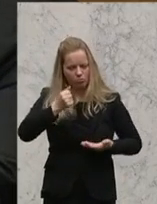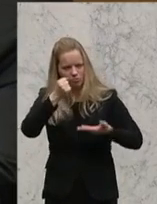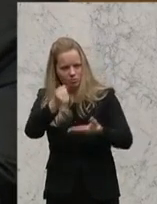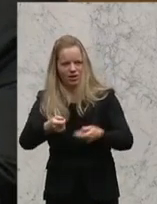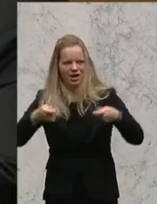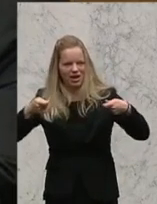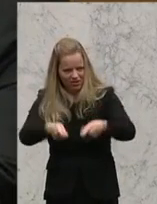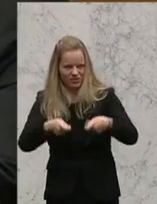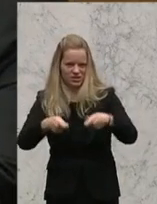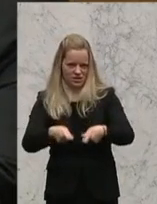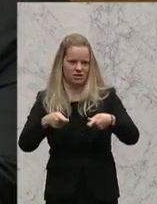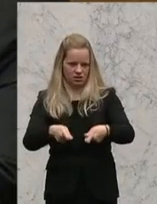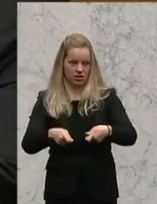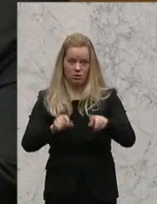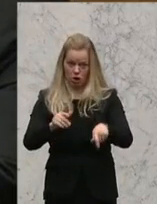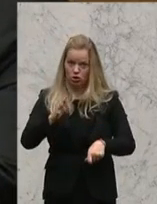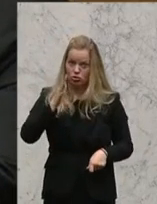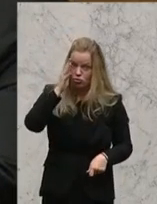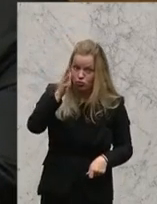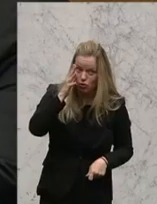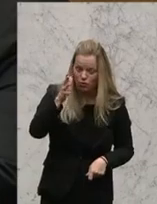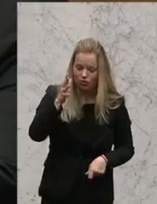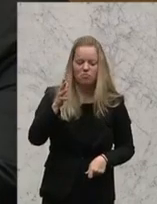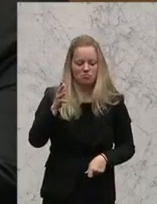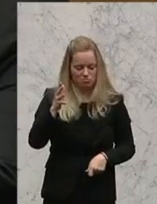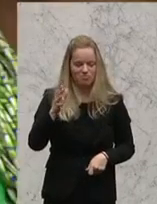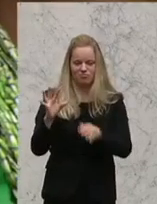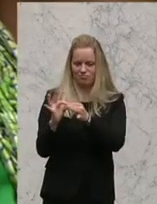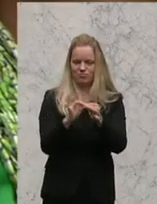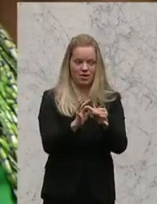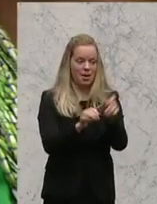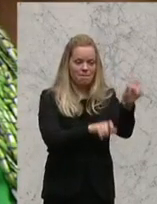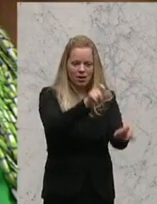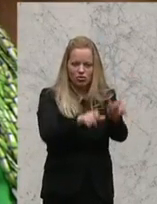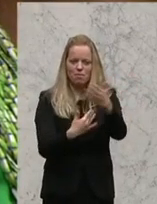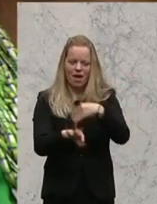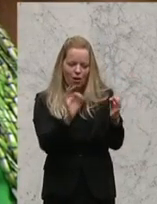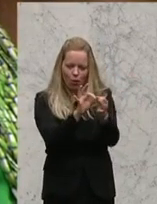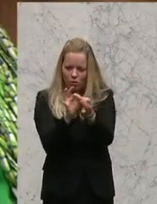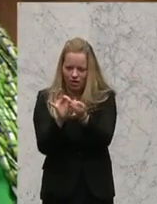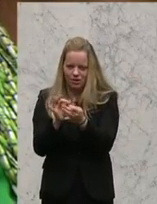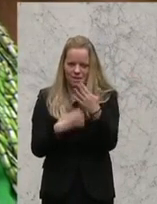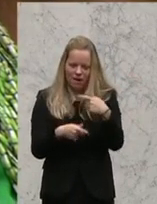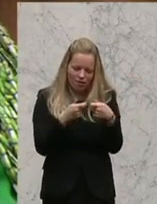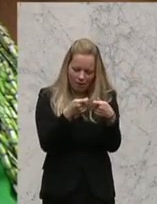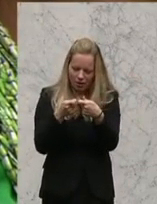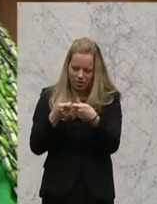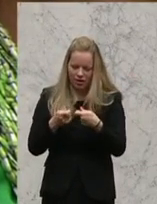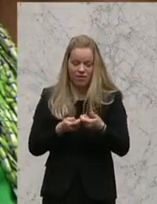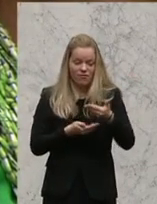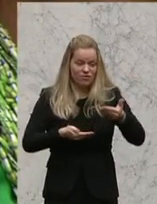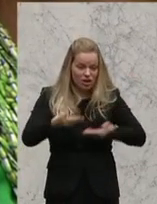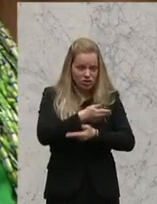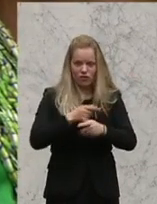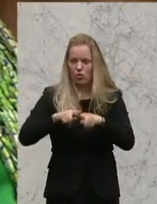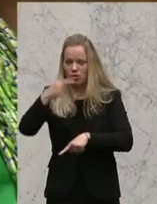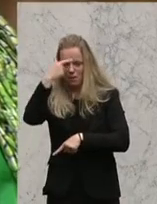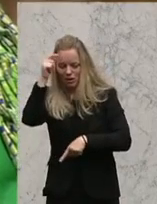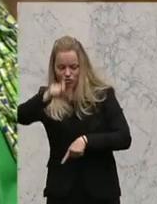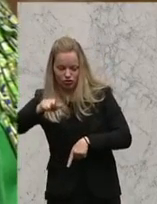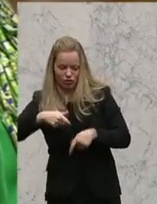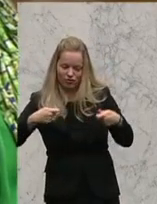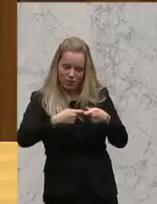diesen Zukunftsinvestitionen verbinden wir die Menschen untereinander. Wir verbinden die Wirtschaft mit den Menschen und wir